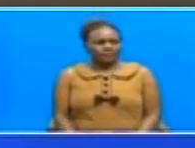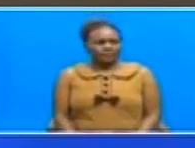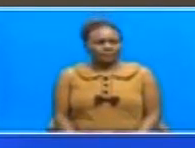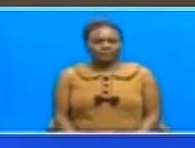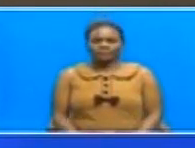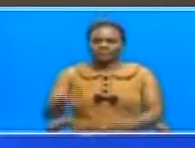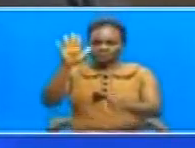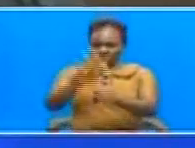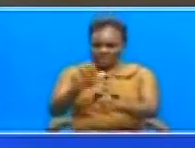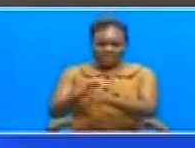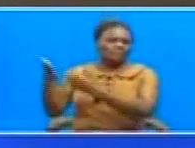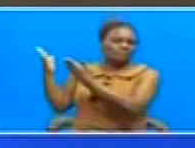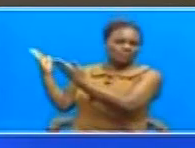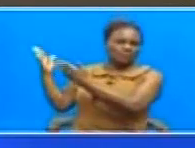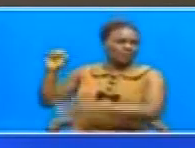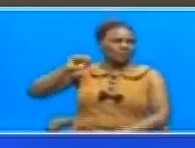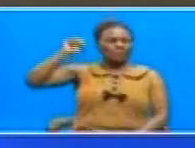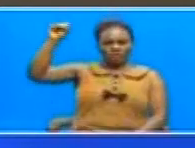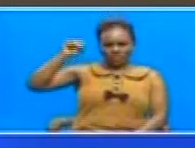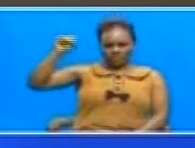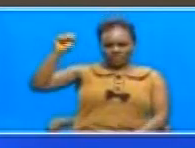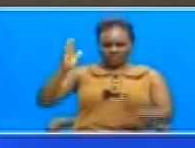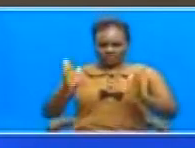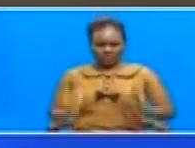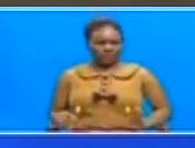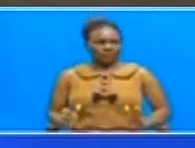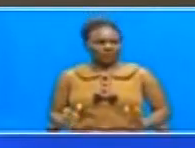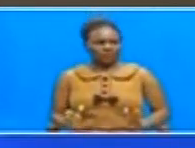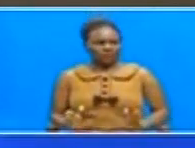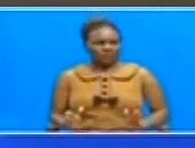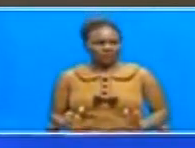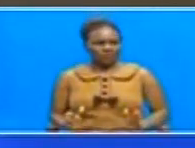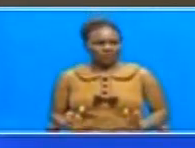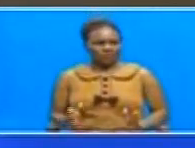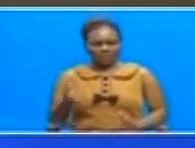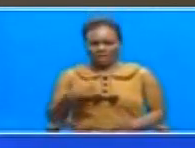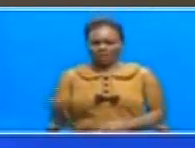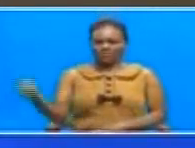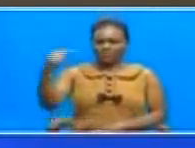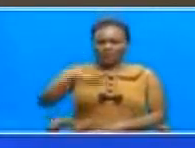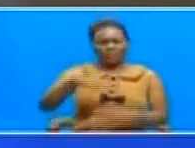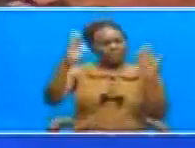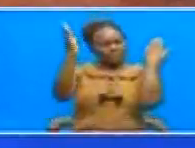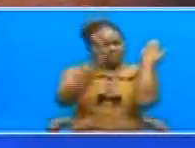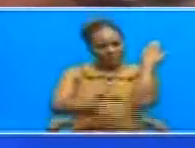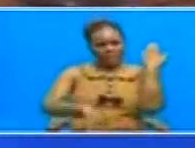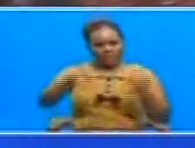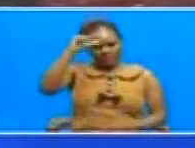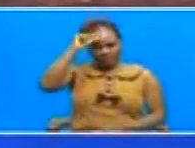Kwa wengi ni mwanasiasa. Kelele. Sasa wamenileta to the last governor. Mwanariadha